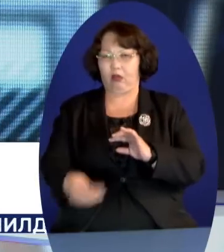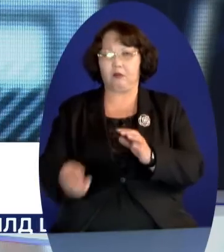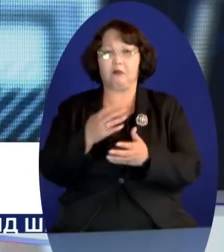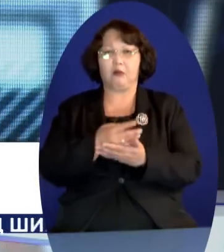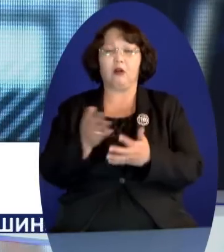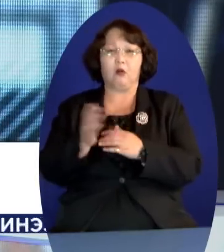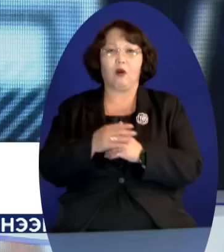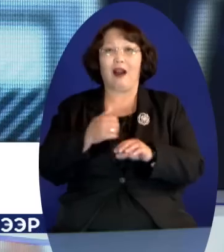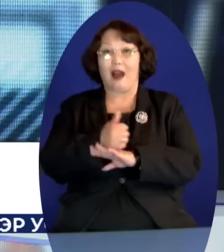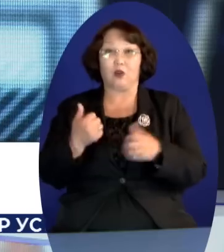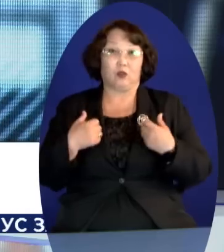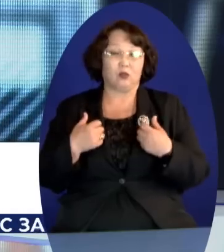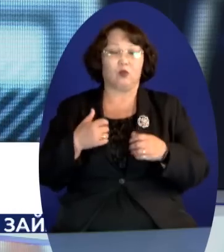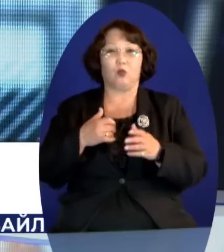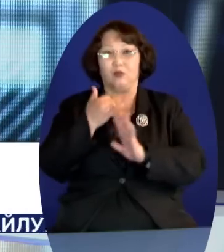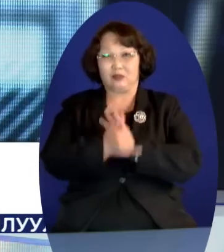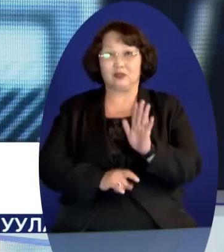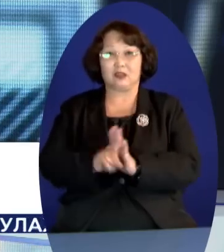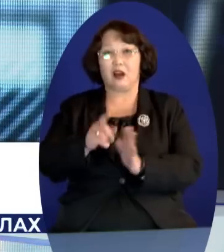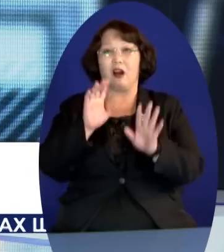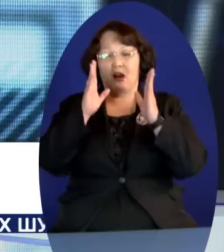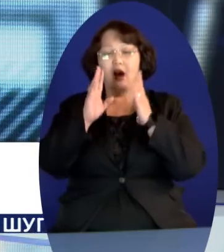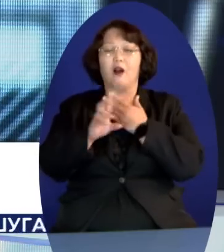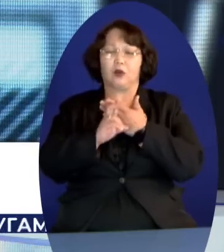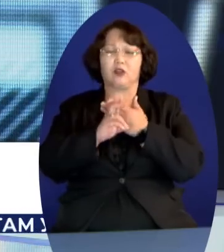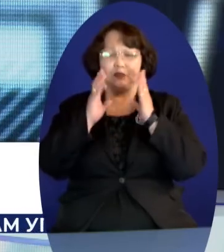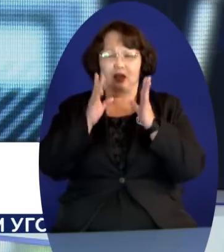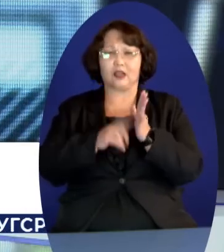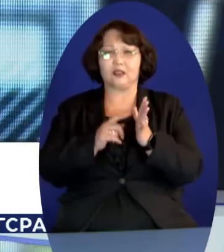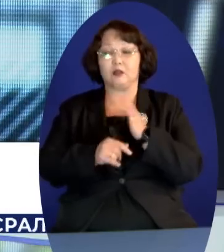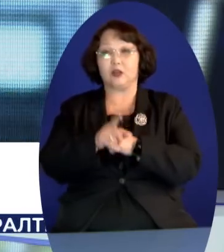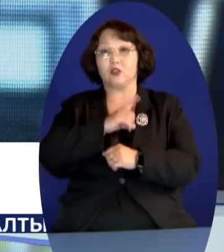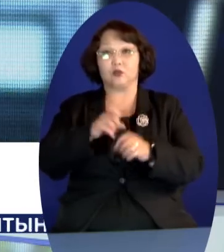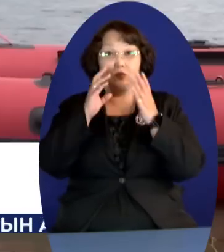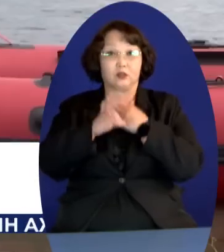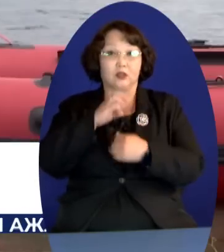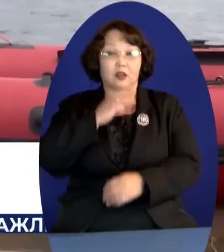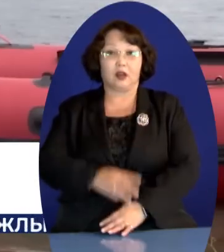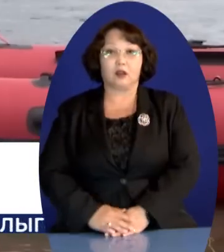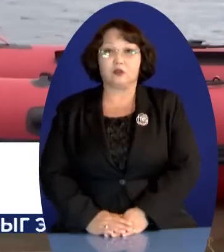үйлрэл эхэлсэн учраас энэ үед анхаарал болгоомжтой байхыг мэрэгжилтнүүд анхаарууллаа.